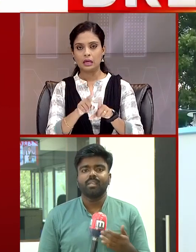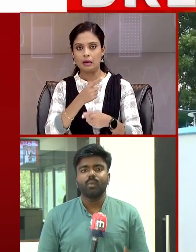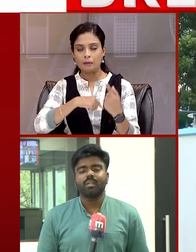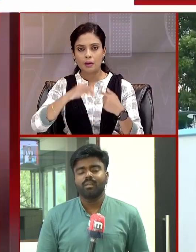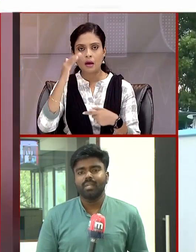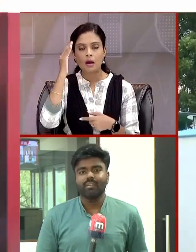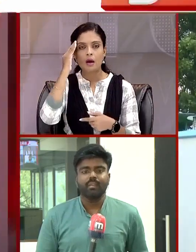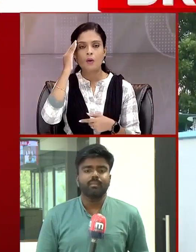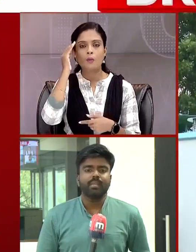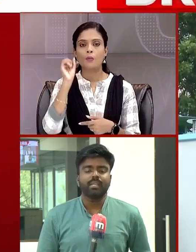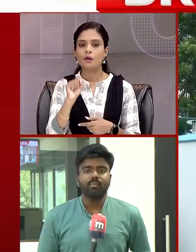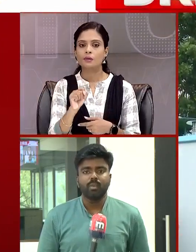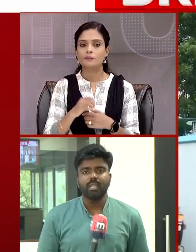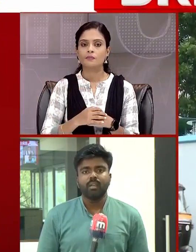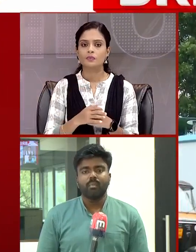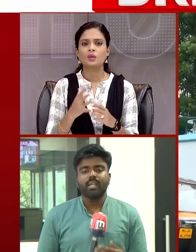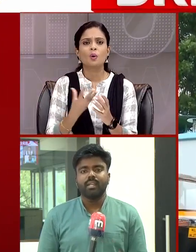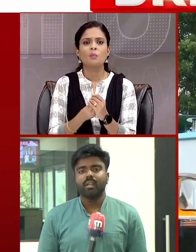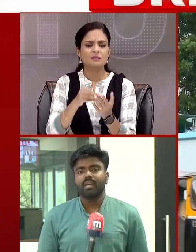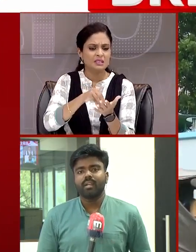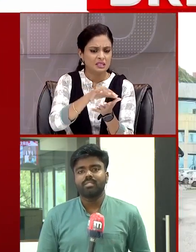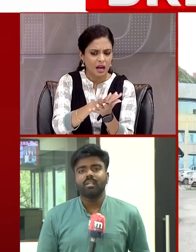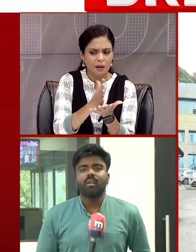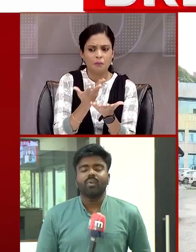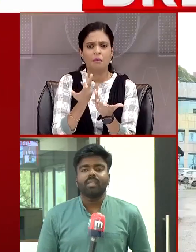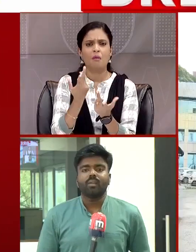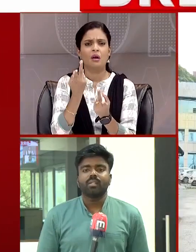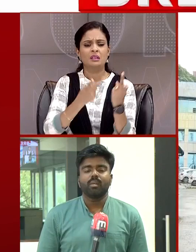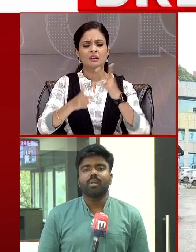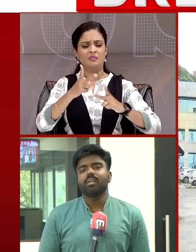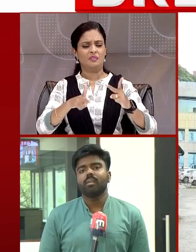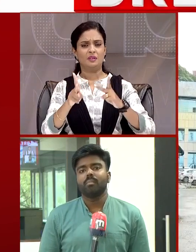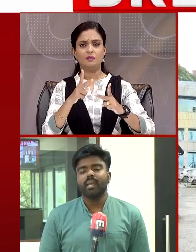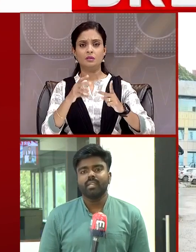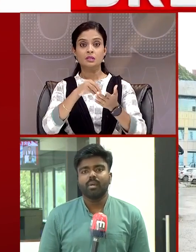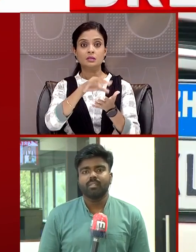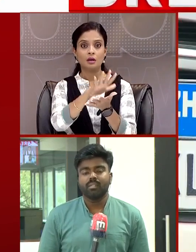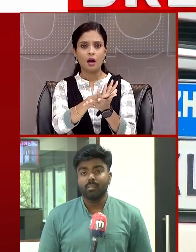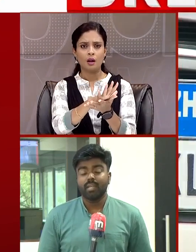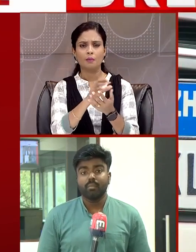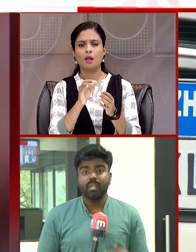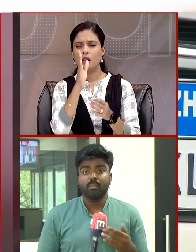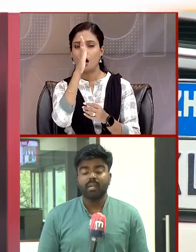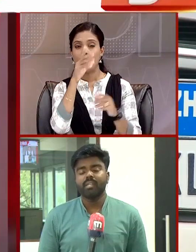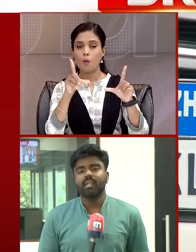മാത്രമല്ല, ഈ വലിയ വിലയിൽ ഇല്ലാത്ത ഭൂമി പല ഈടുകളൊക്കെ കാണിച്ച് വലിയ രീതിയിലുള്ള തട്ടിപ്പാണ് ഈ ബാങ്കിൻ്റെ ഭാഗത്തുനിന്ന്